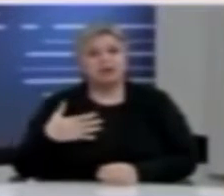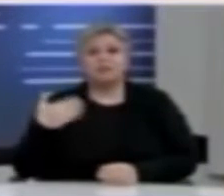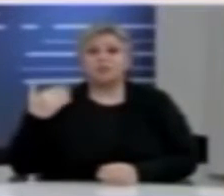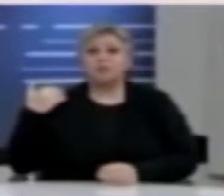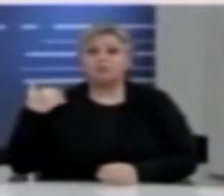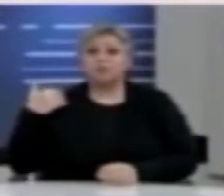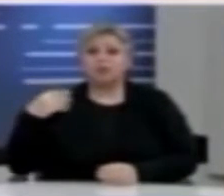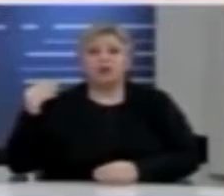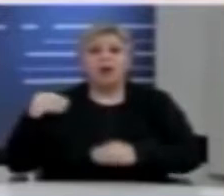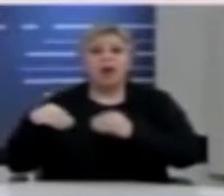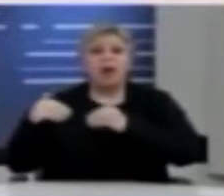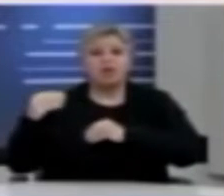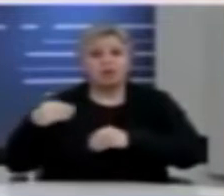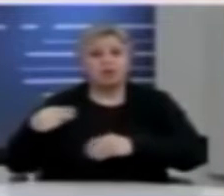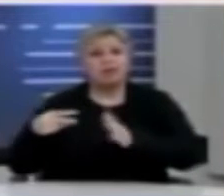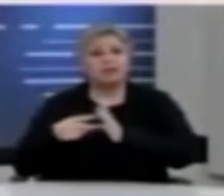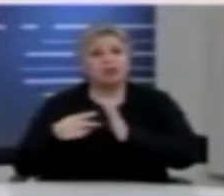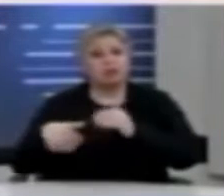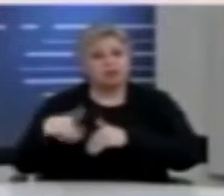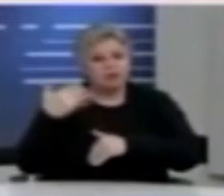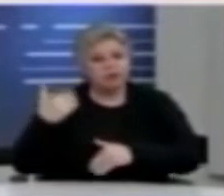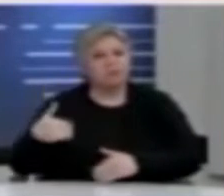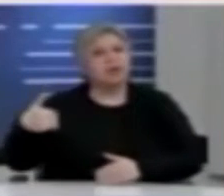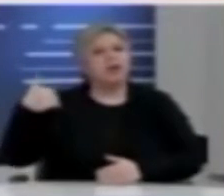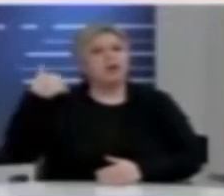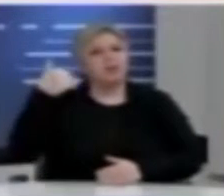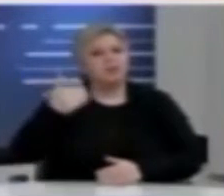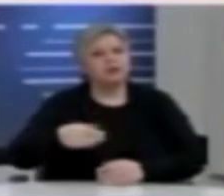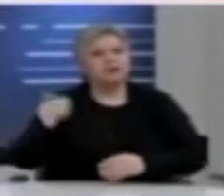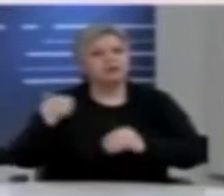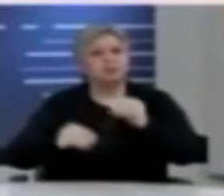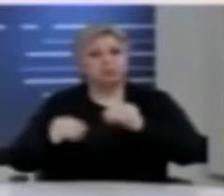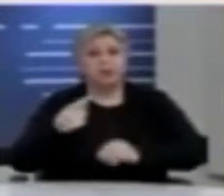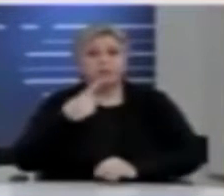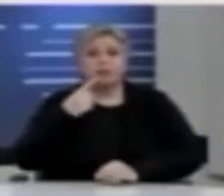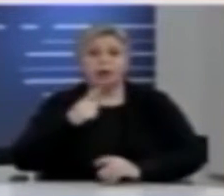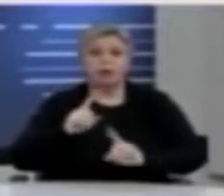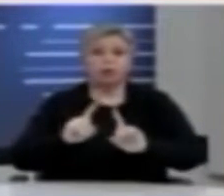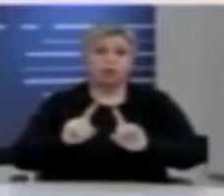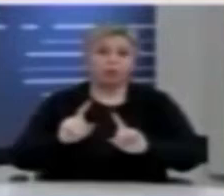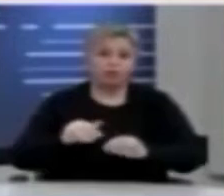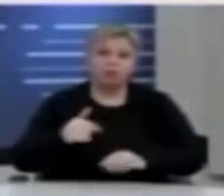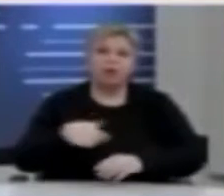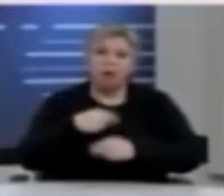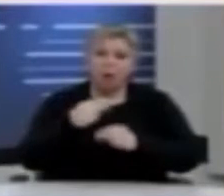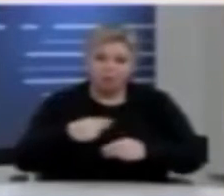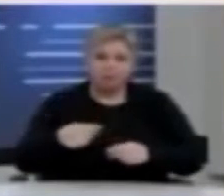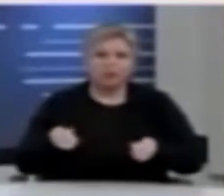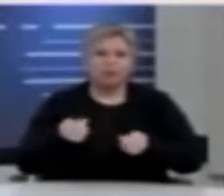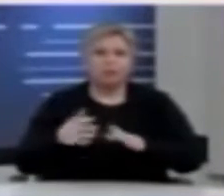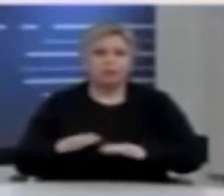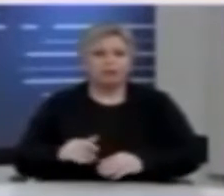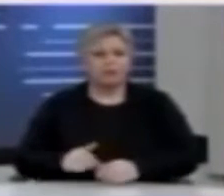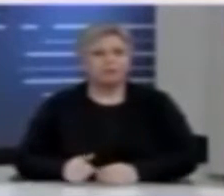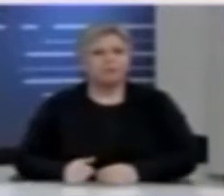δεύτερες εκλογές που δεν θα κάνατε ποτέ και όμως τις κάνατε και συνειδητά ξανά κυβερνήσατε με τον κύριο Καμένο, έλεγε σε διάφορα σποτ,